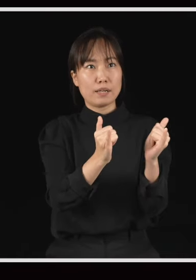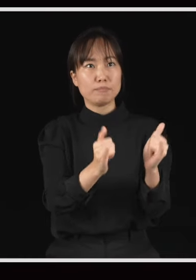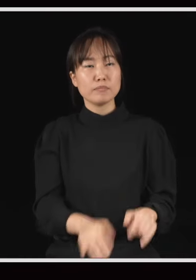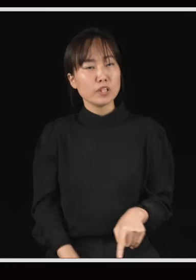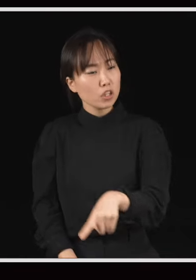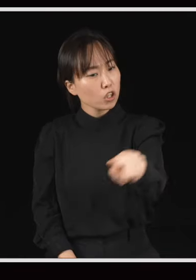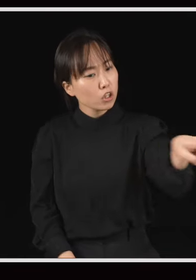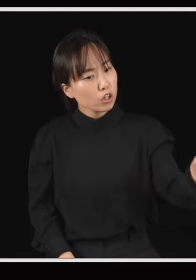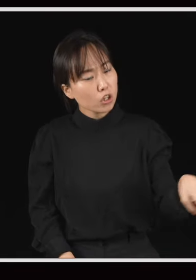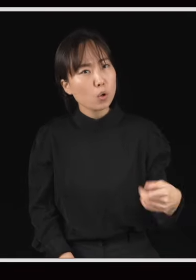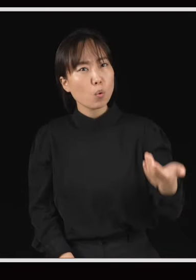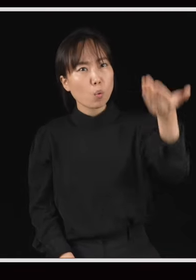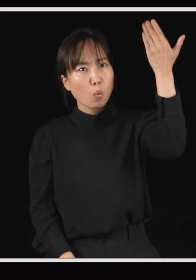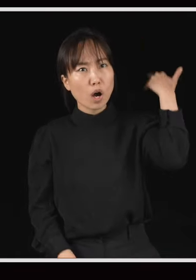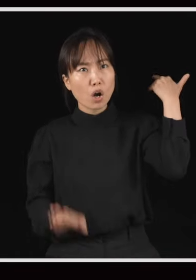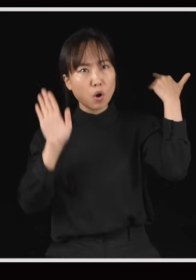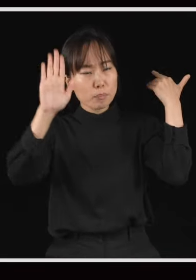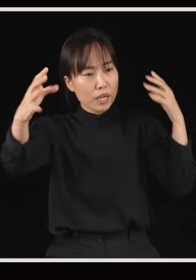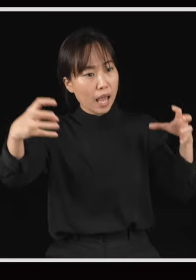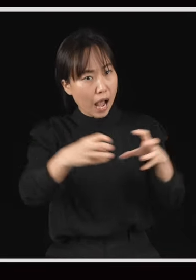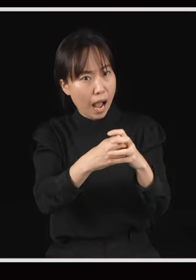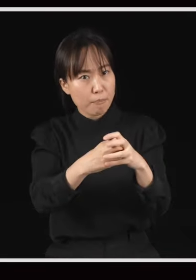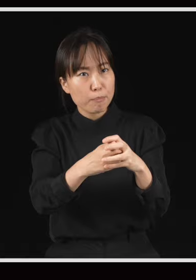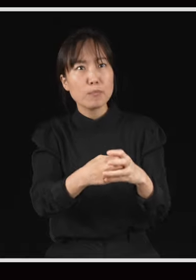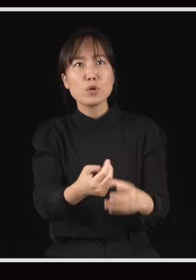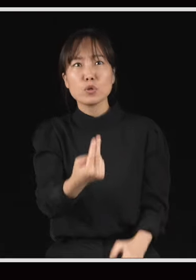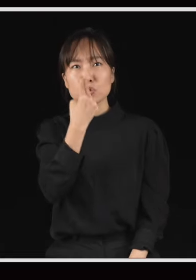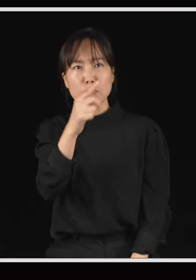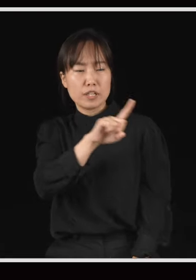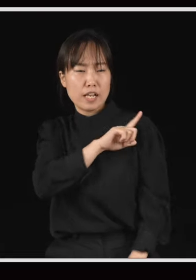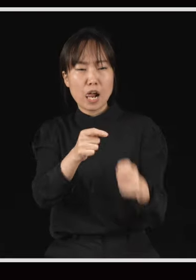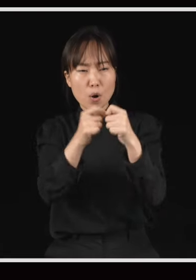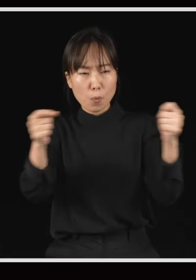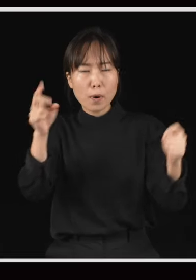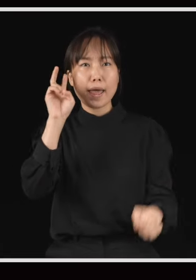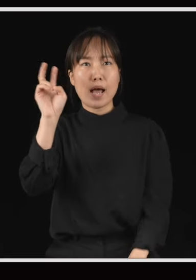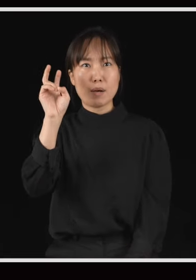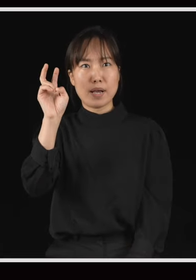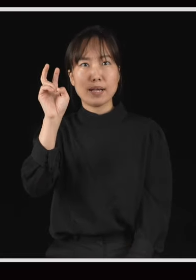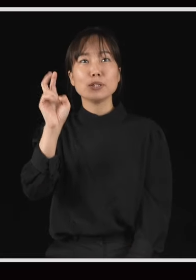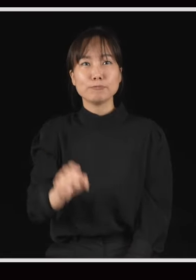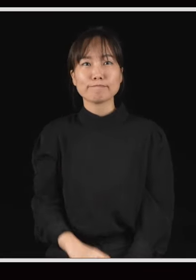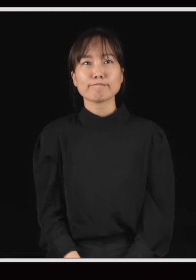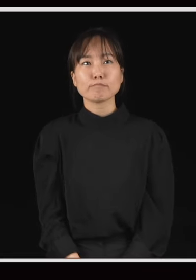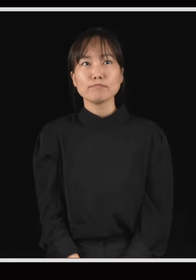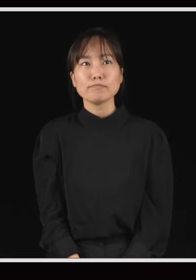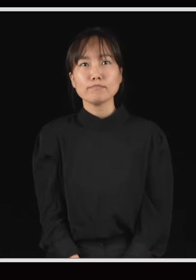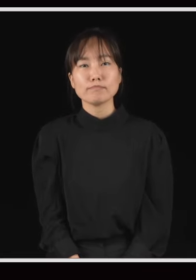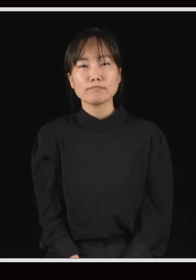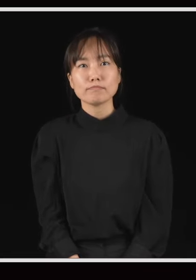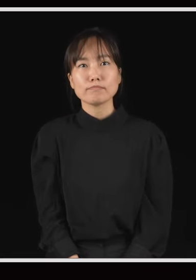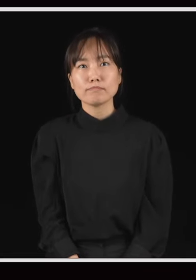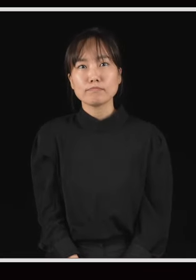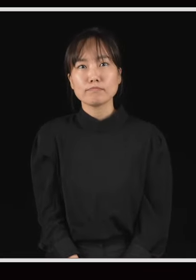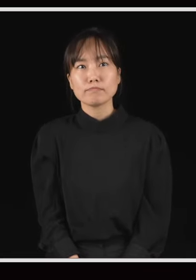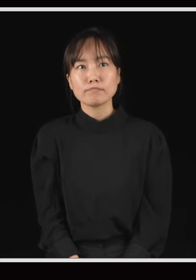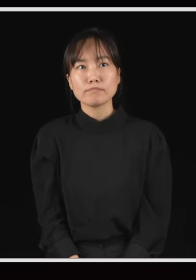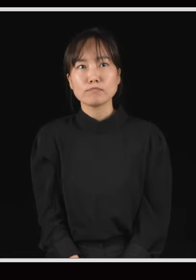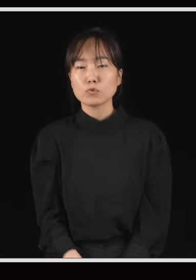누리신 세대입니다. 그래서 베이비 부머는 전무후무한 기대 수명을 보일 가능성이 있습니다. 아마 피크일 가능성이 좀